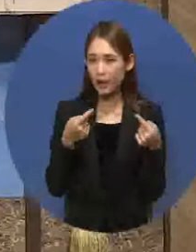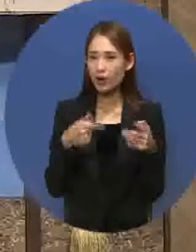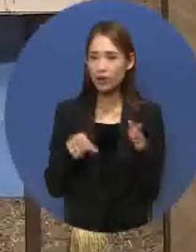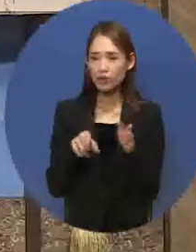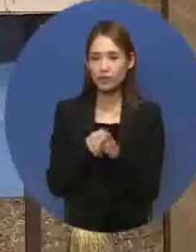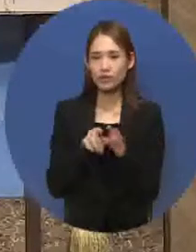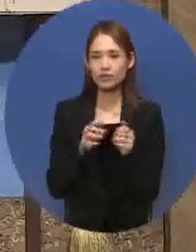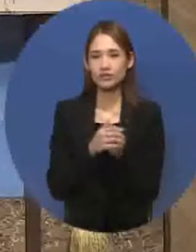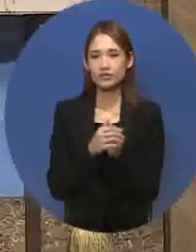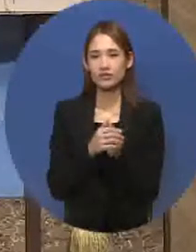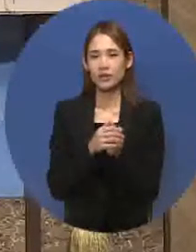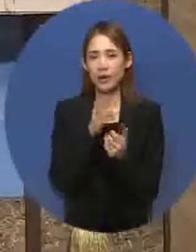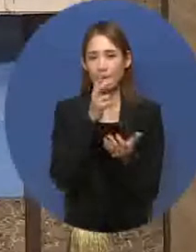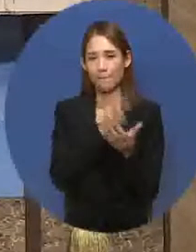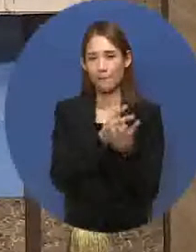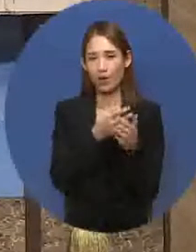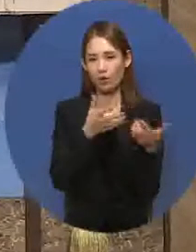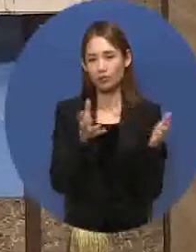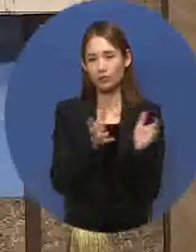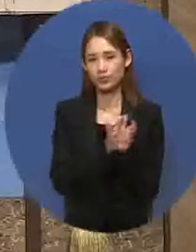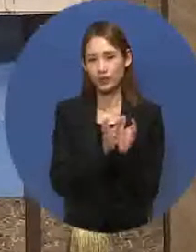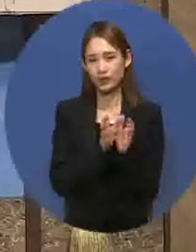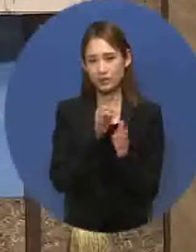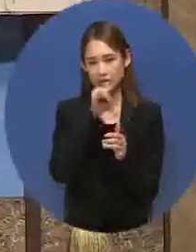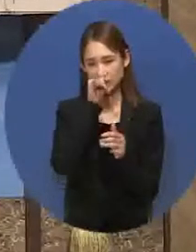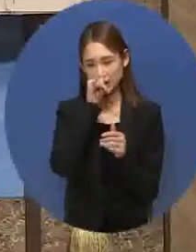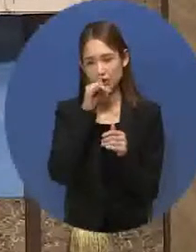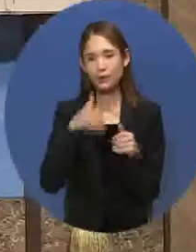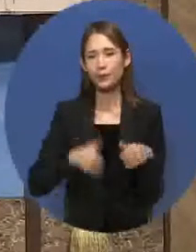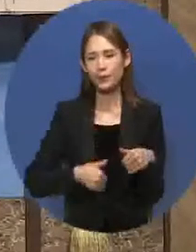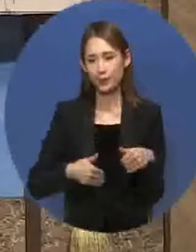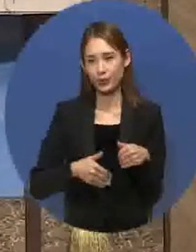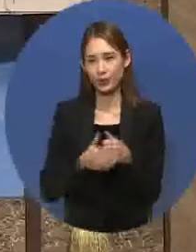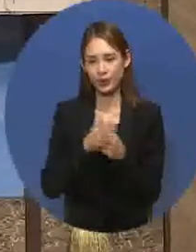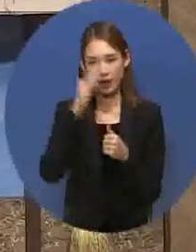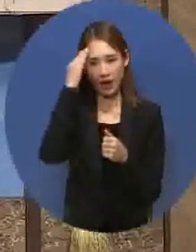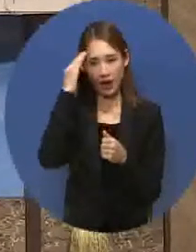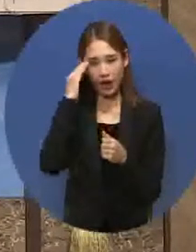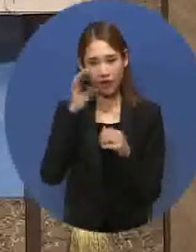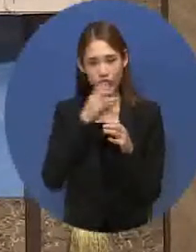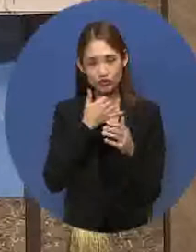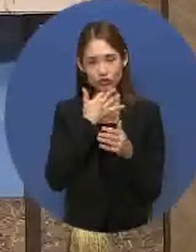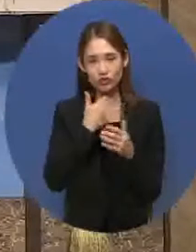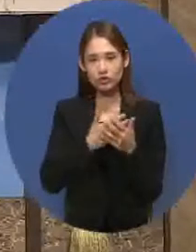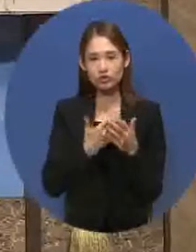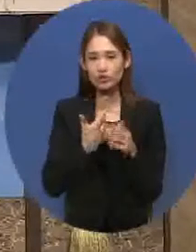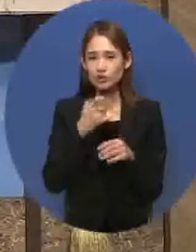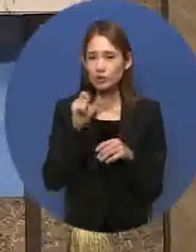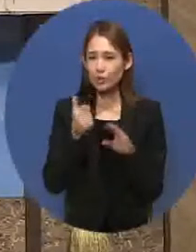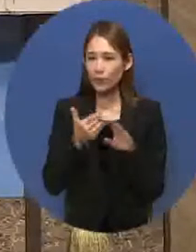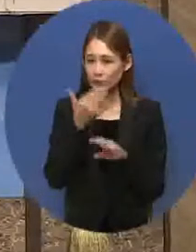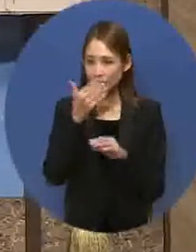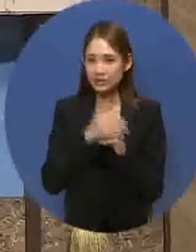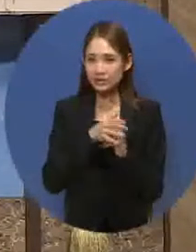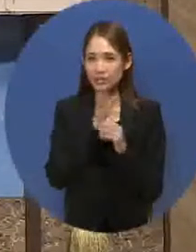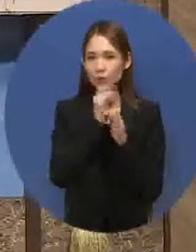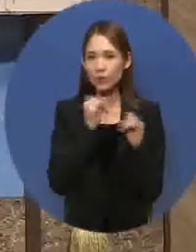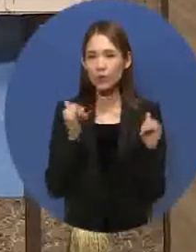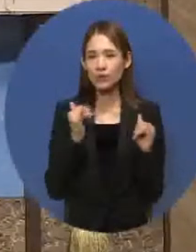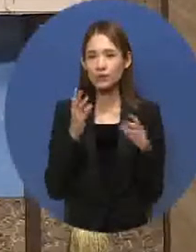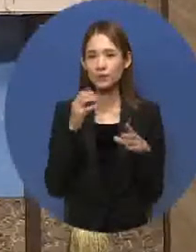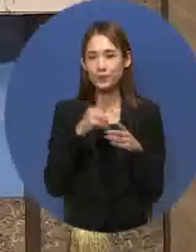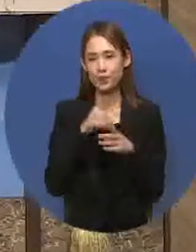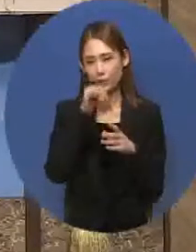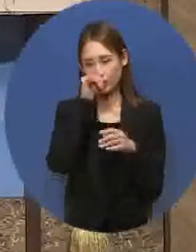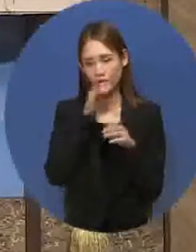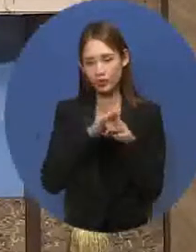위해서는 법정단체가 되어져서 우리나라가 65세 이상을 노인으로 삼고 있습니다. 이건